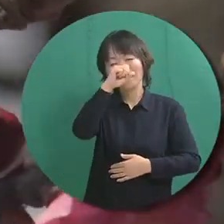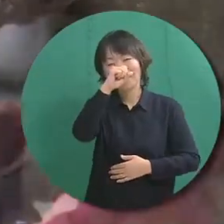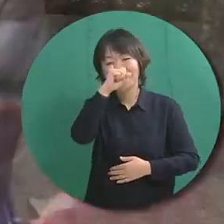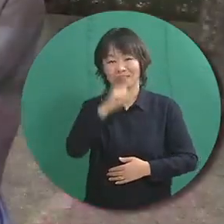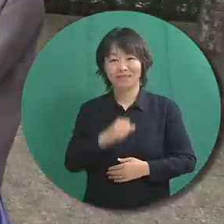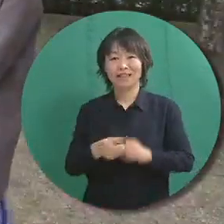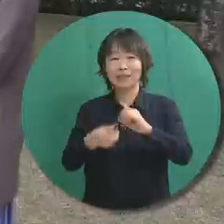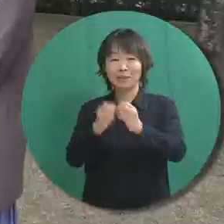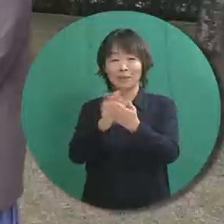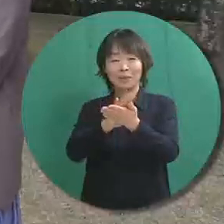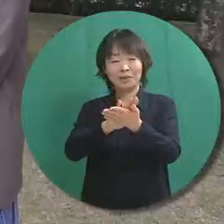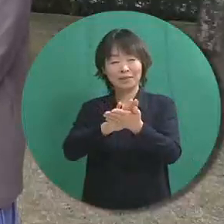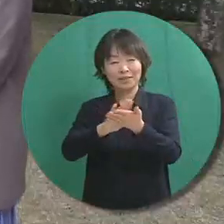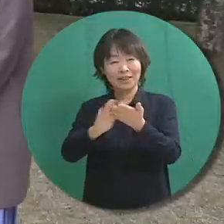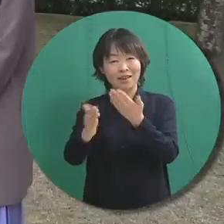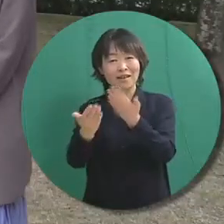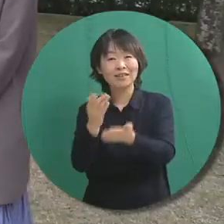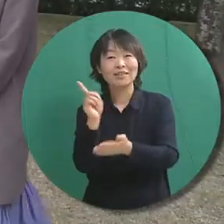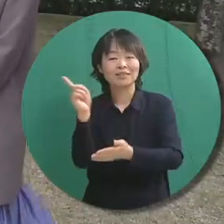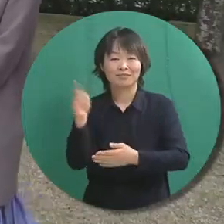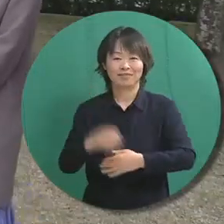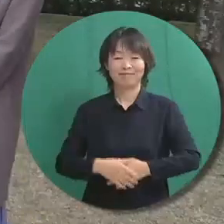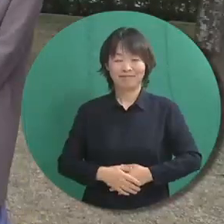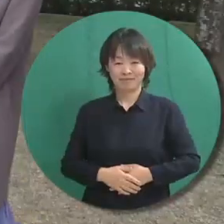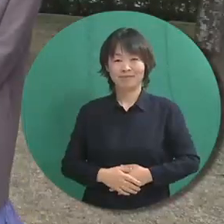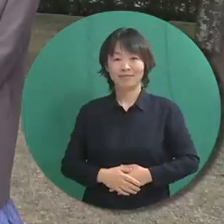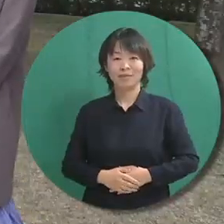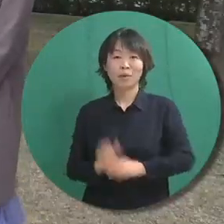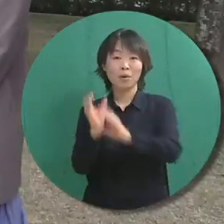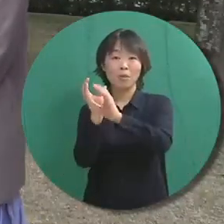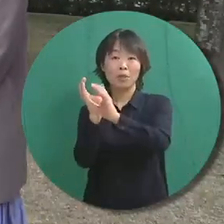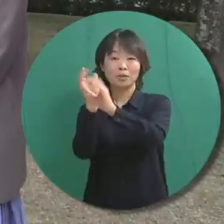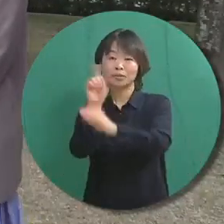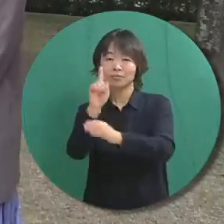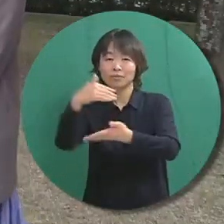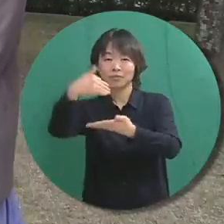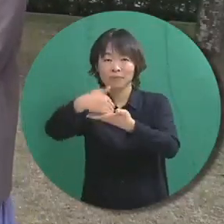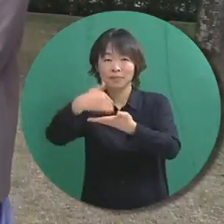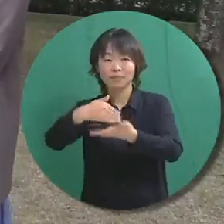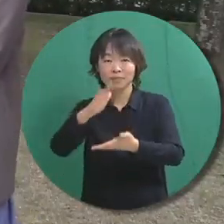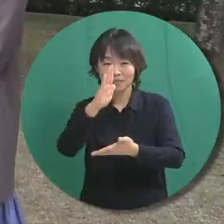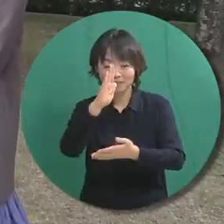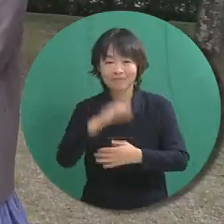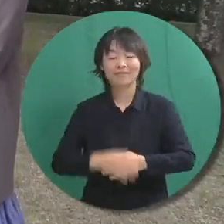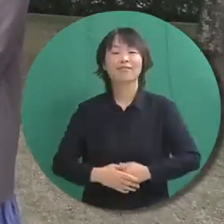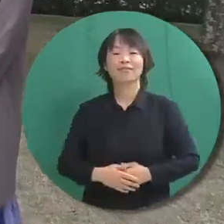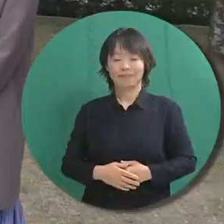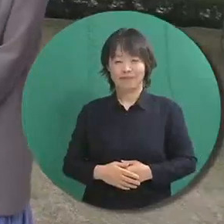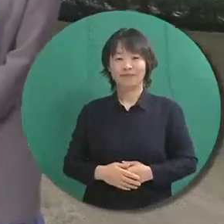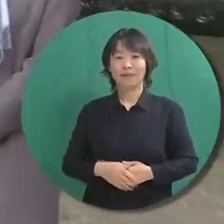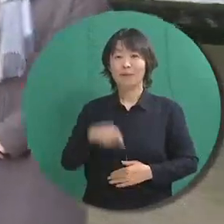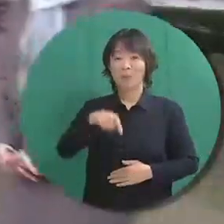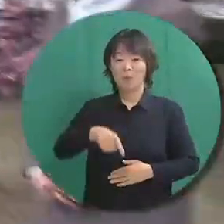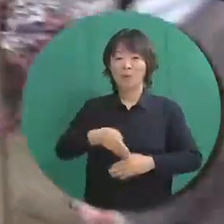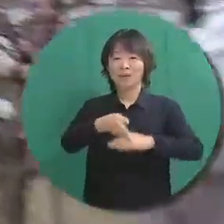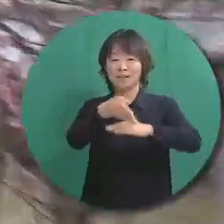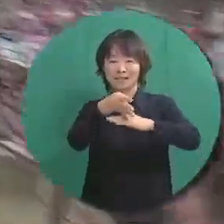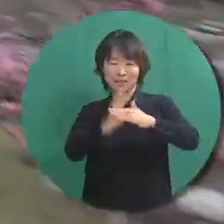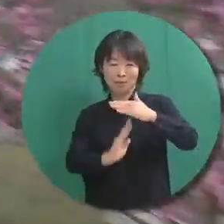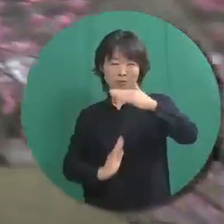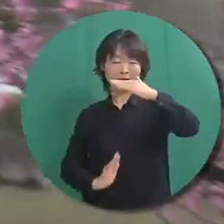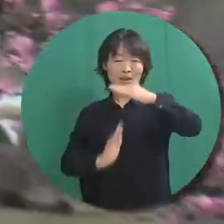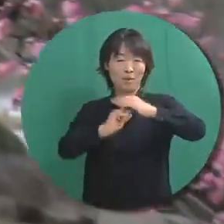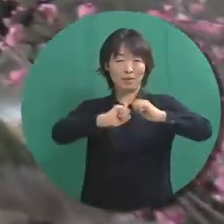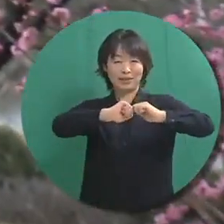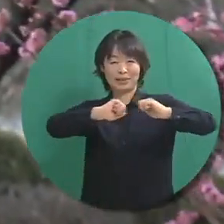し、綺麗に色づいてますね、はい。こちらの梅まつりについて教えてください、 はい。四国最大規模の